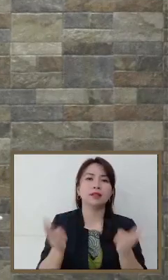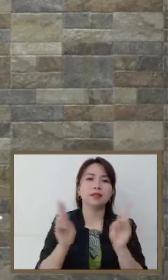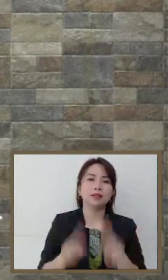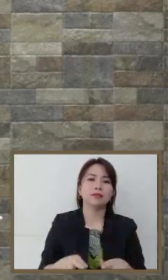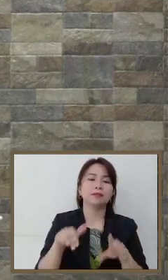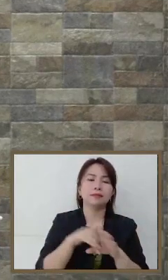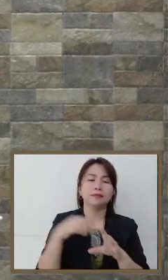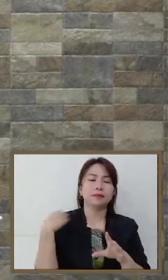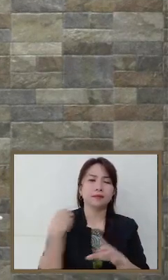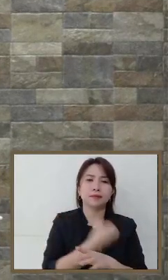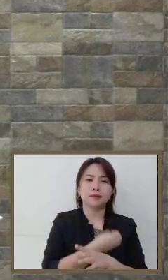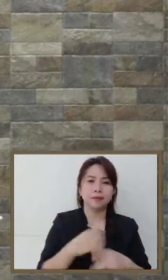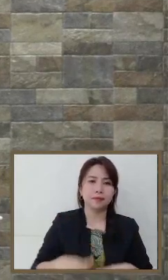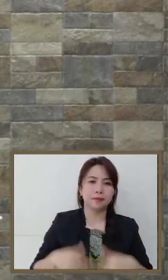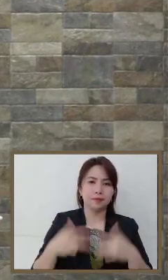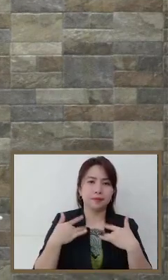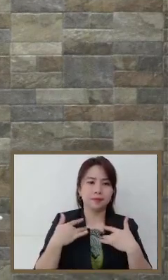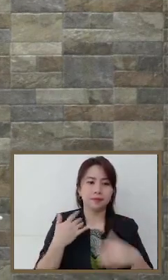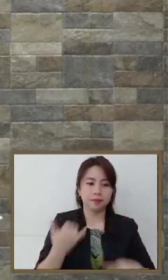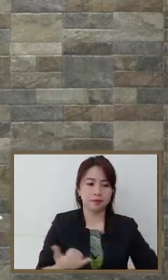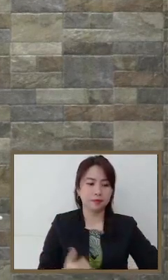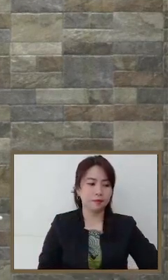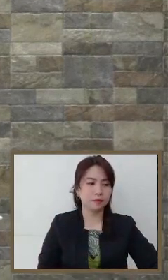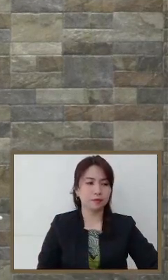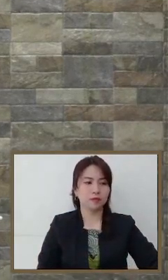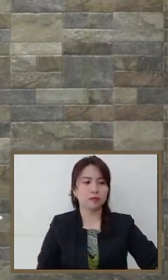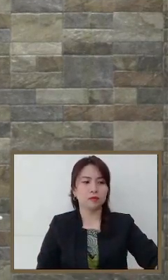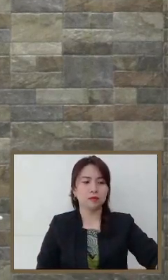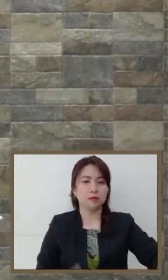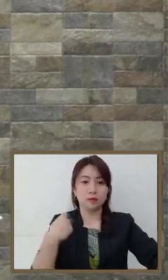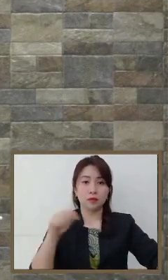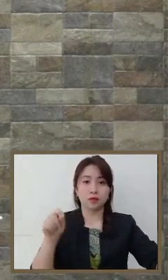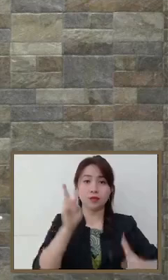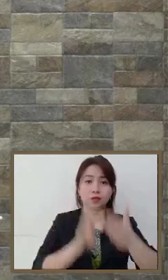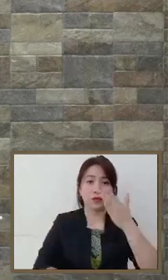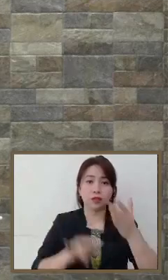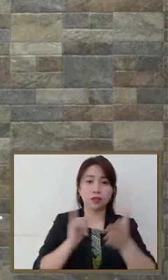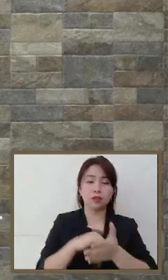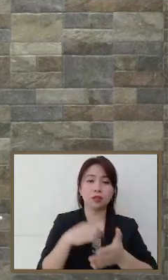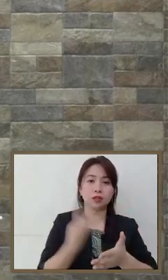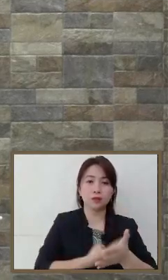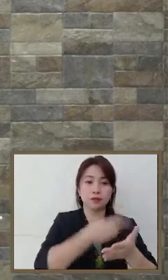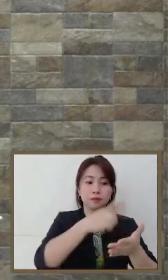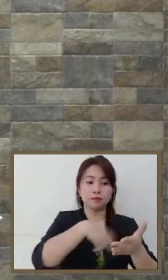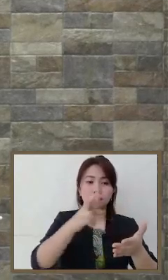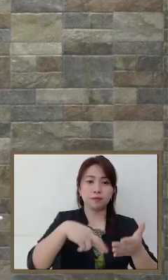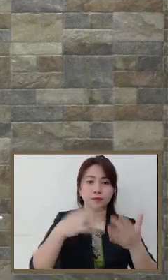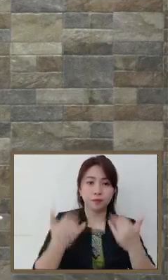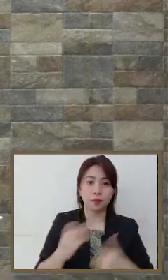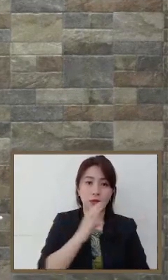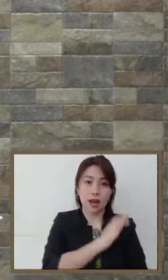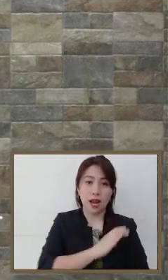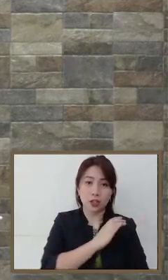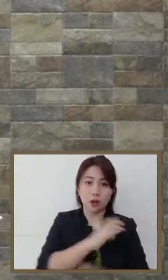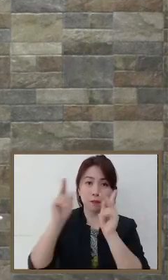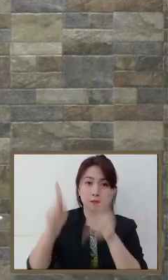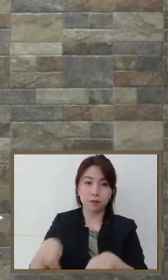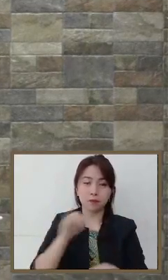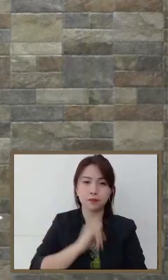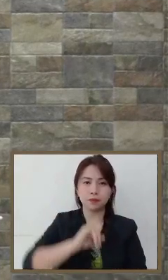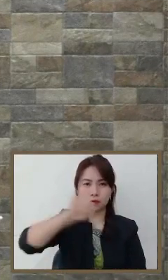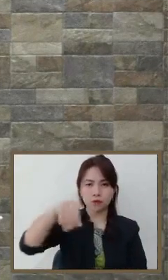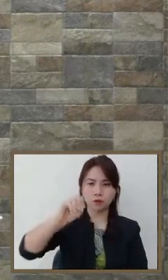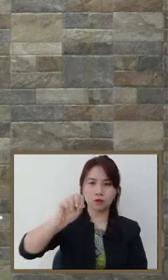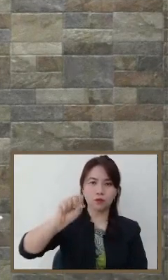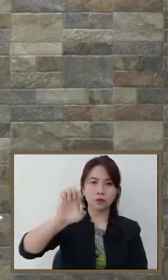Amen puro kaayusan ngayon po ito pong talatang ating binasa ang character po dito walang iba kundi si Joseph Alam niyo po tuwang-tuwa